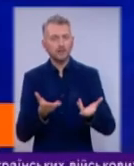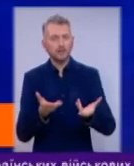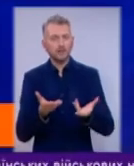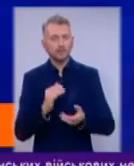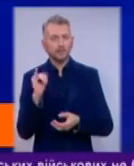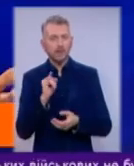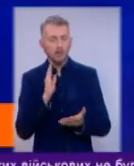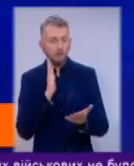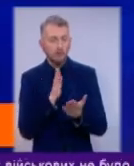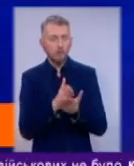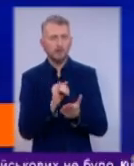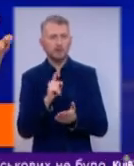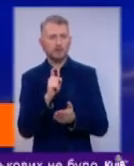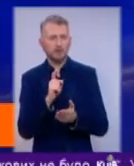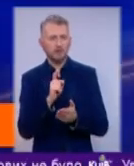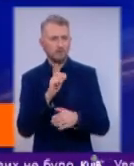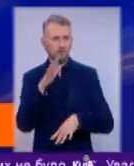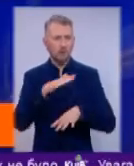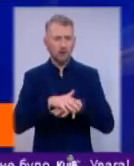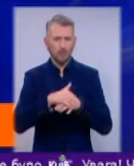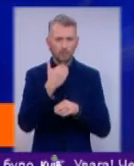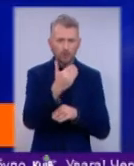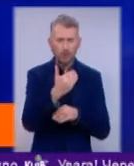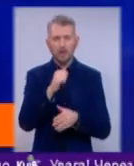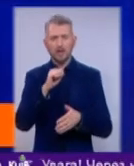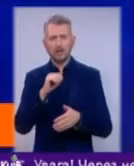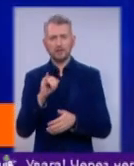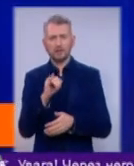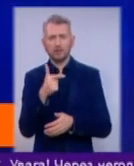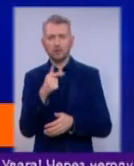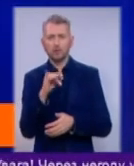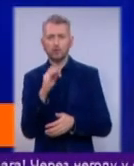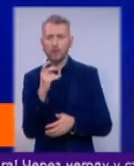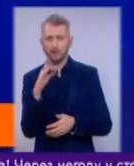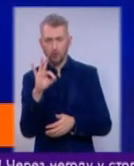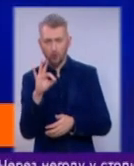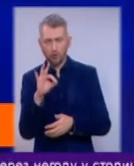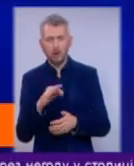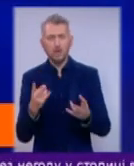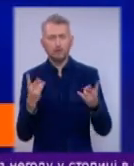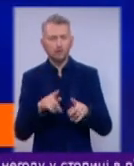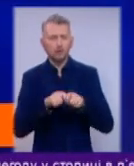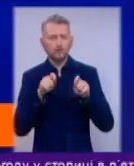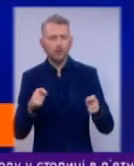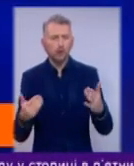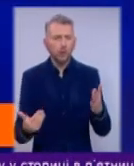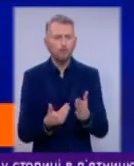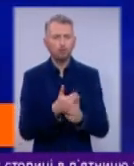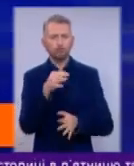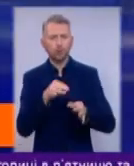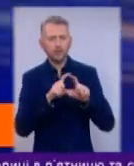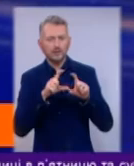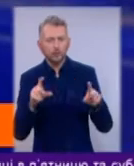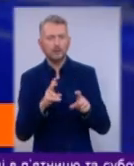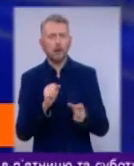і спрямовується і з Банкової, і з Грушевського. Саме тому і потрібно створити нову судову інституцію на тих умовах незалежності